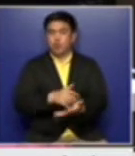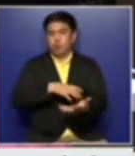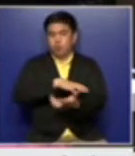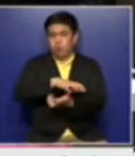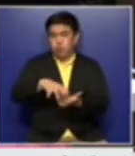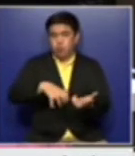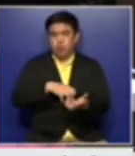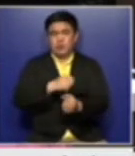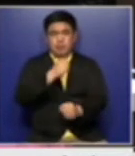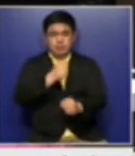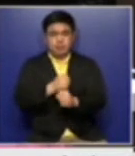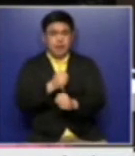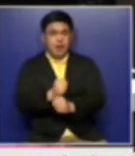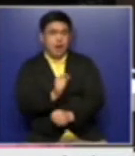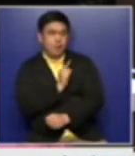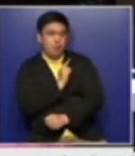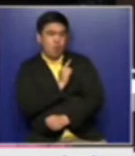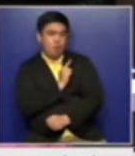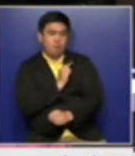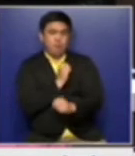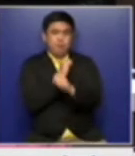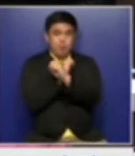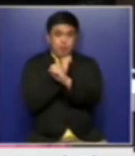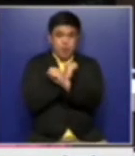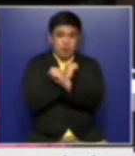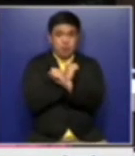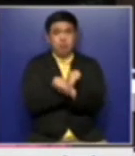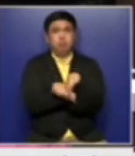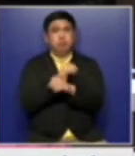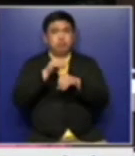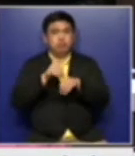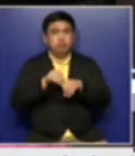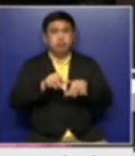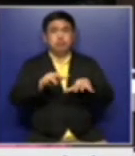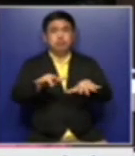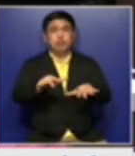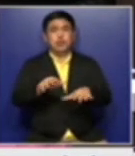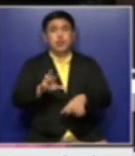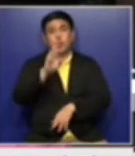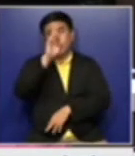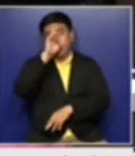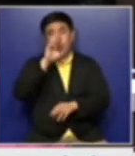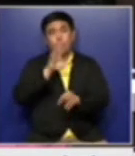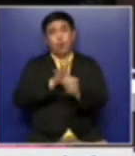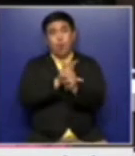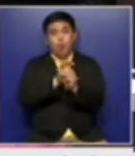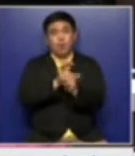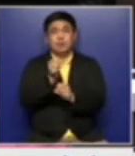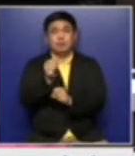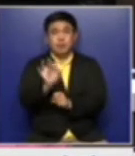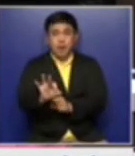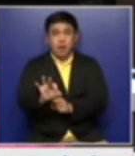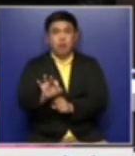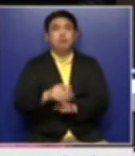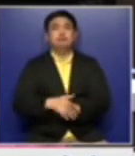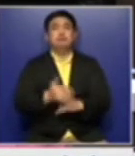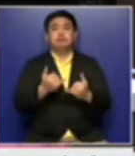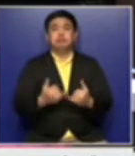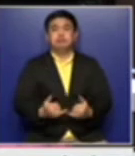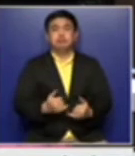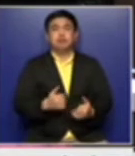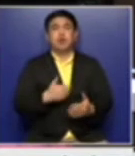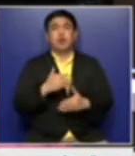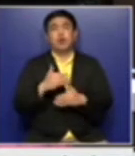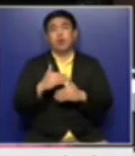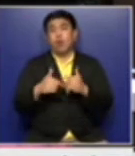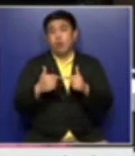านป้องกันสถานการณ์การแพร่ระบาดของโรคไวรัสโควิด-19 ได้อย่างดีและเป็นกลไ